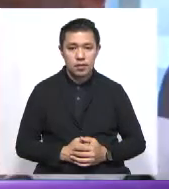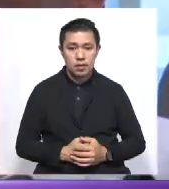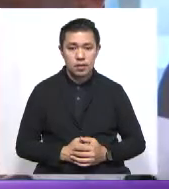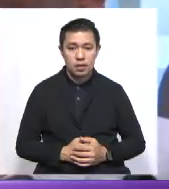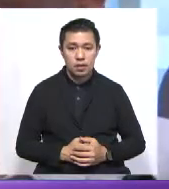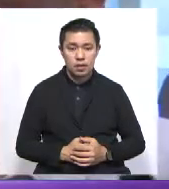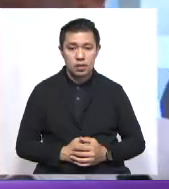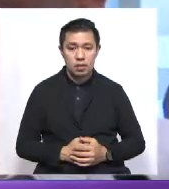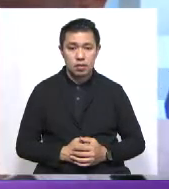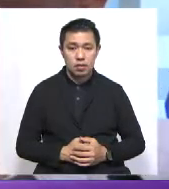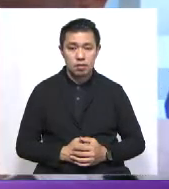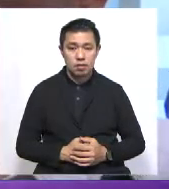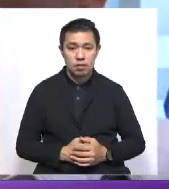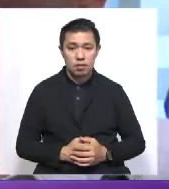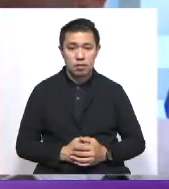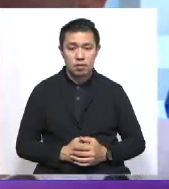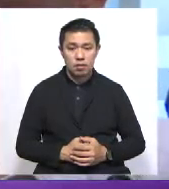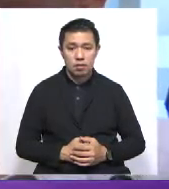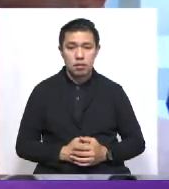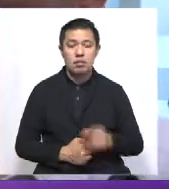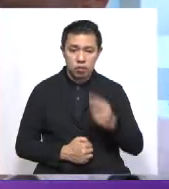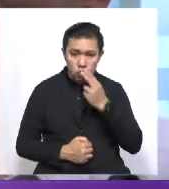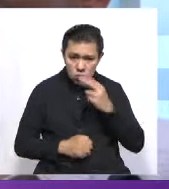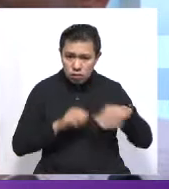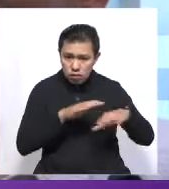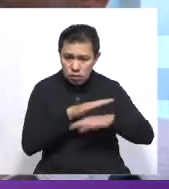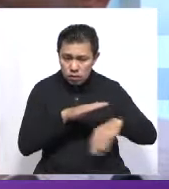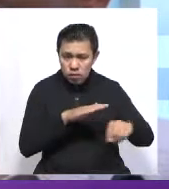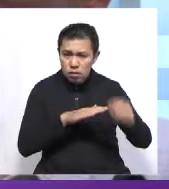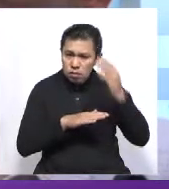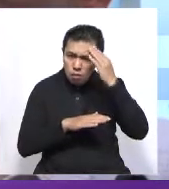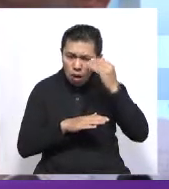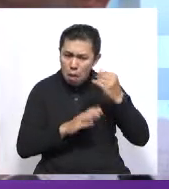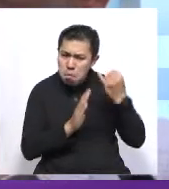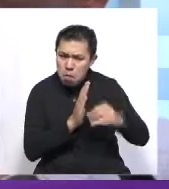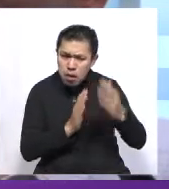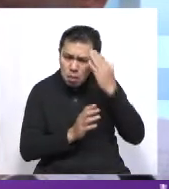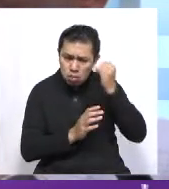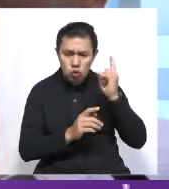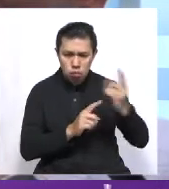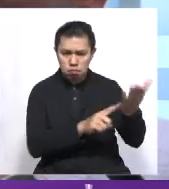ต้องล้างข้อกล่าวหาเองก็ต้องหาหลักฐานมาล้างข้อกล่าวหาเองว่าเขาไม่ผิดเพราะอะไรถูกไหม